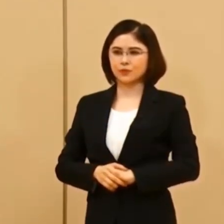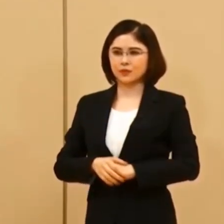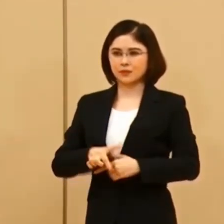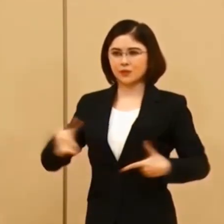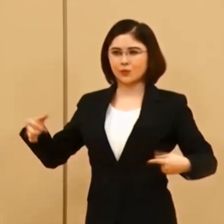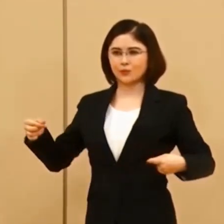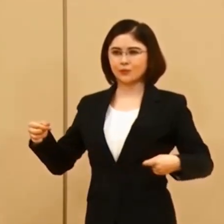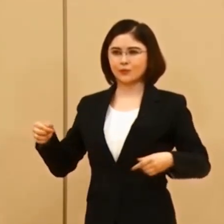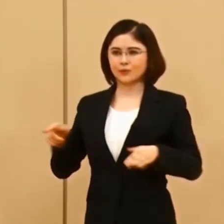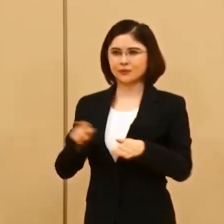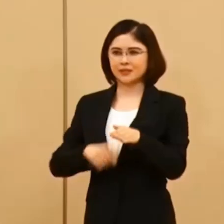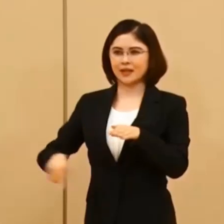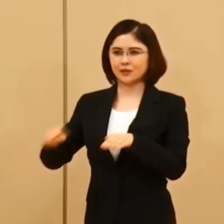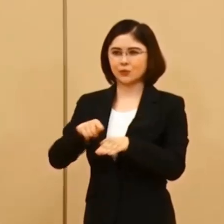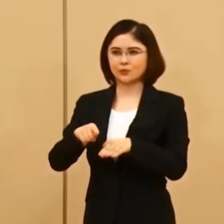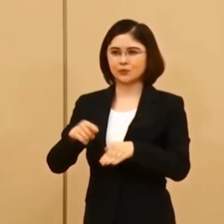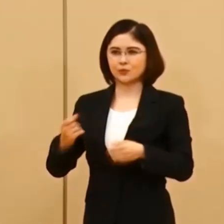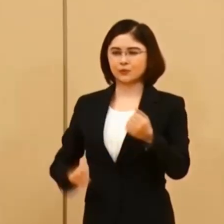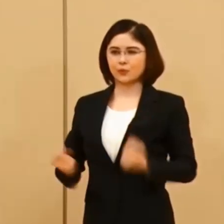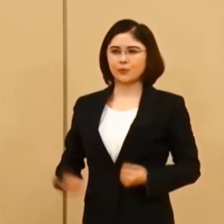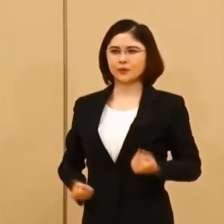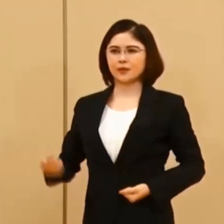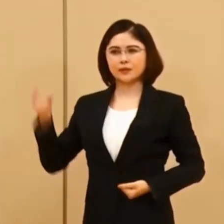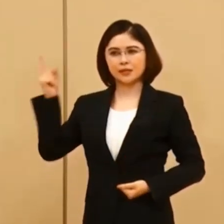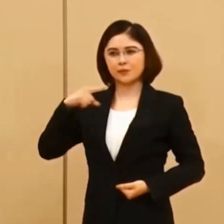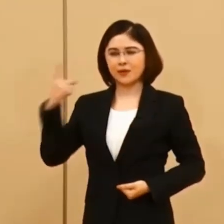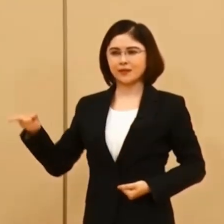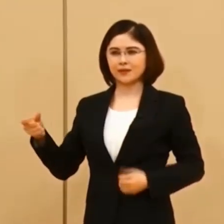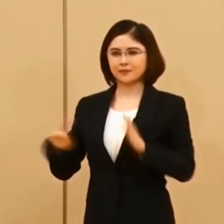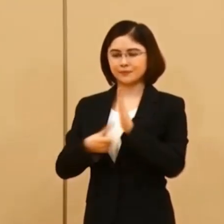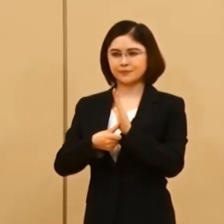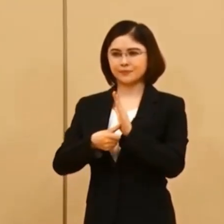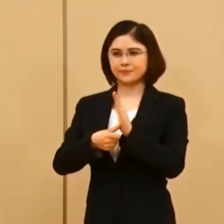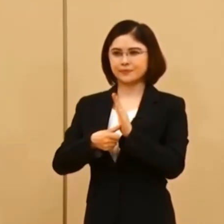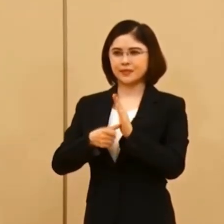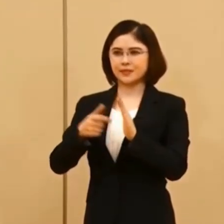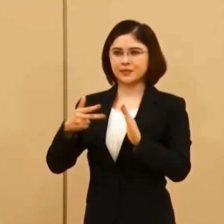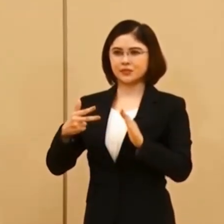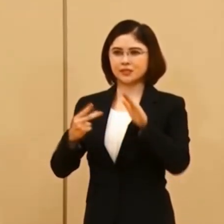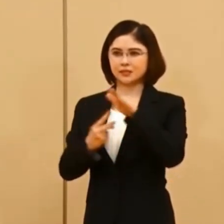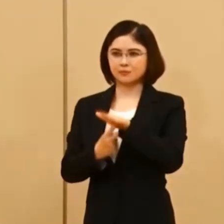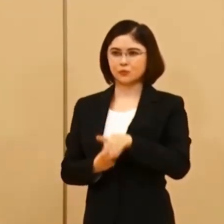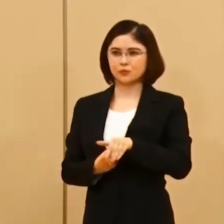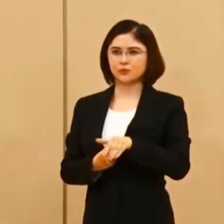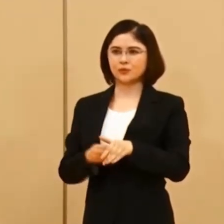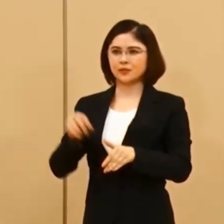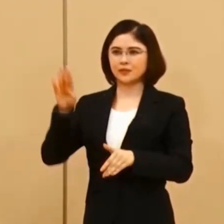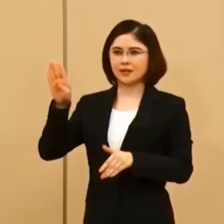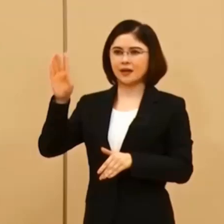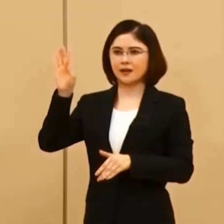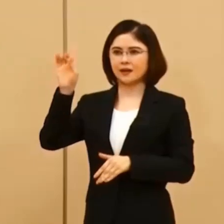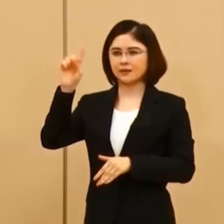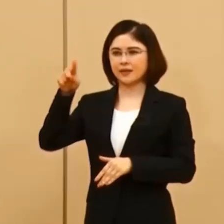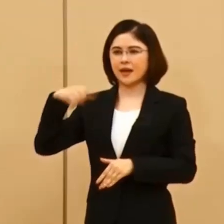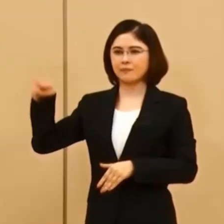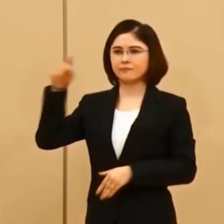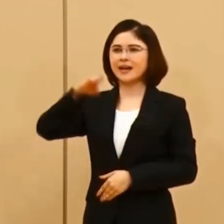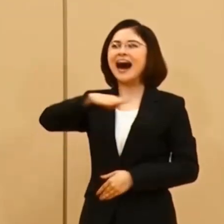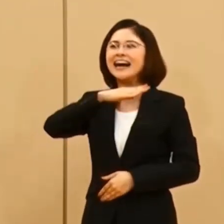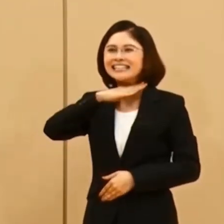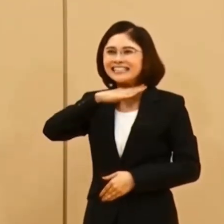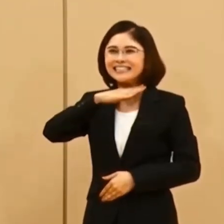日本を代表するコメディアンに志村けんさんがい